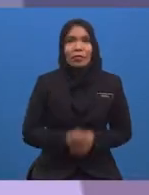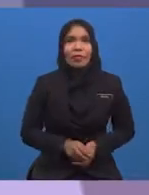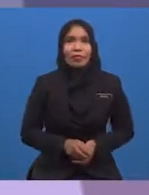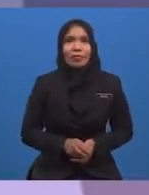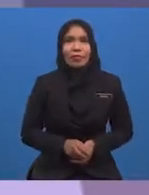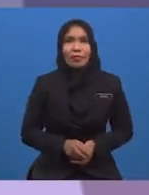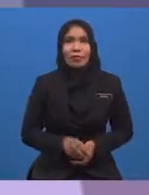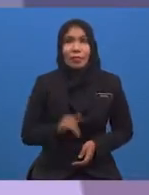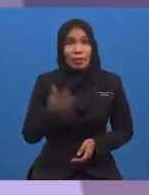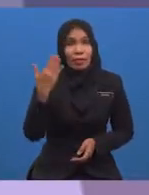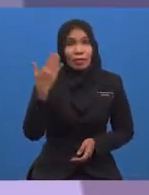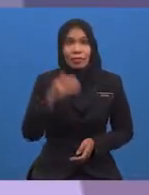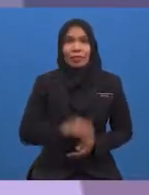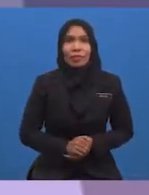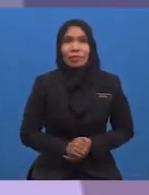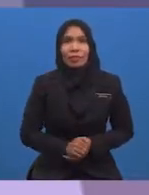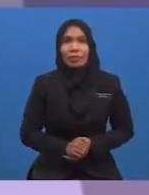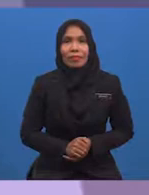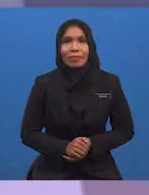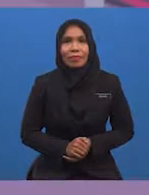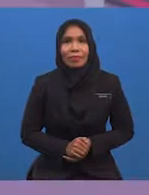Pasti murid-murid ada jawapannya.